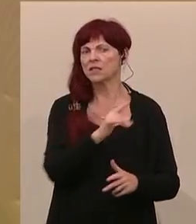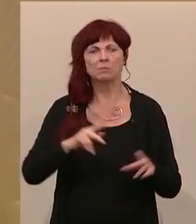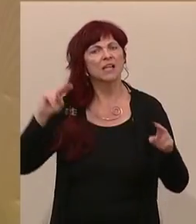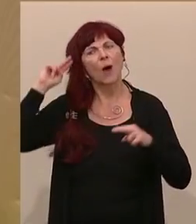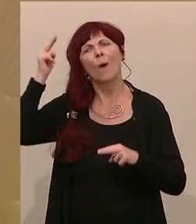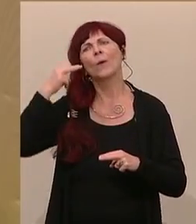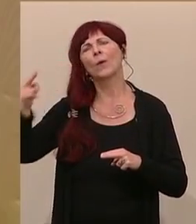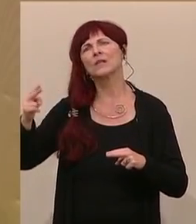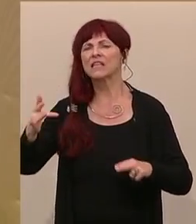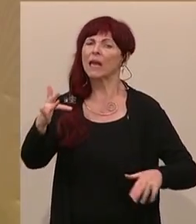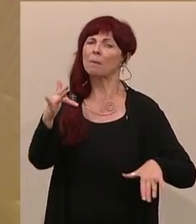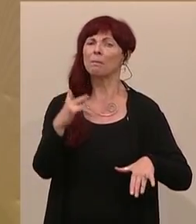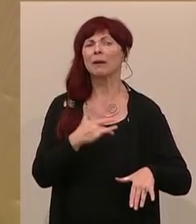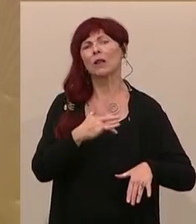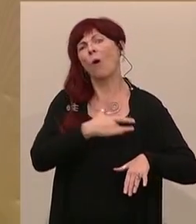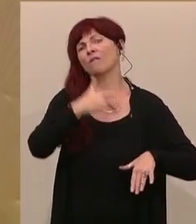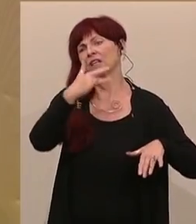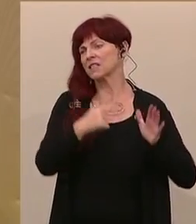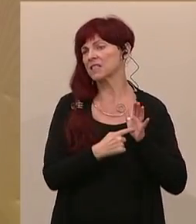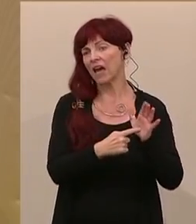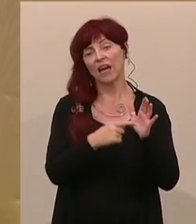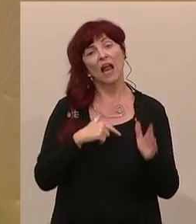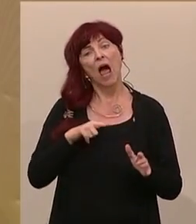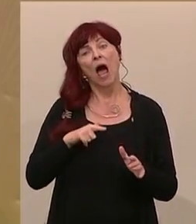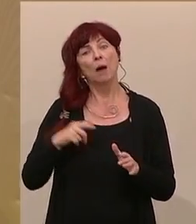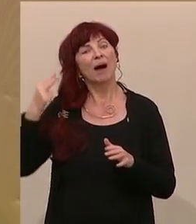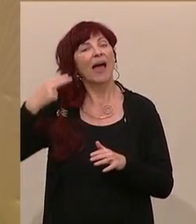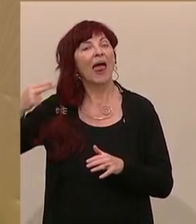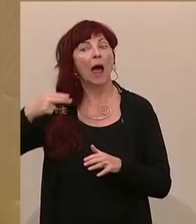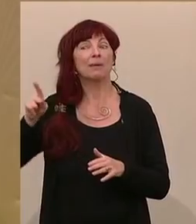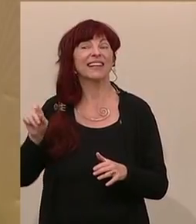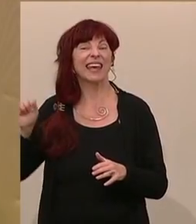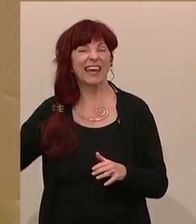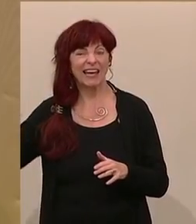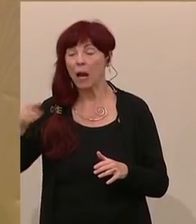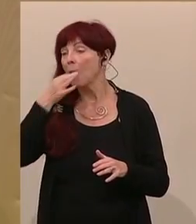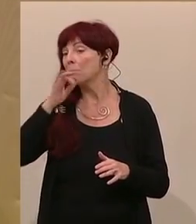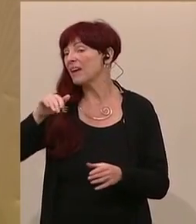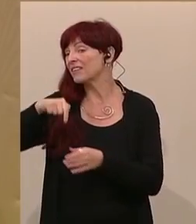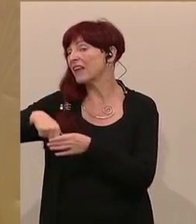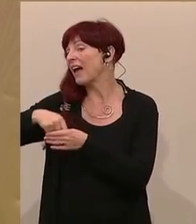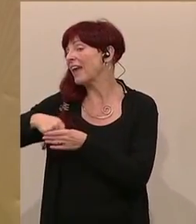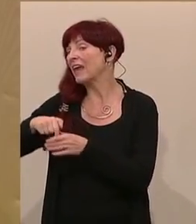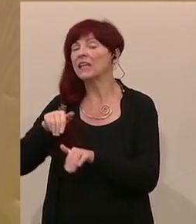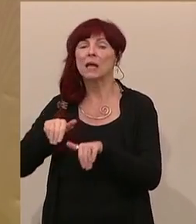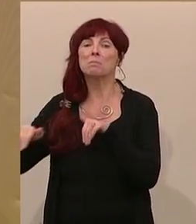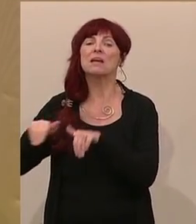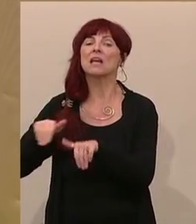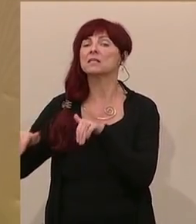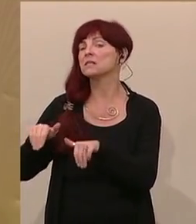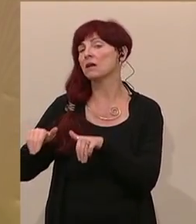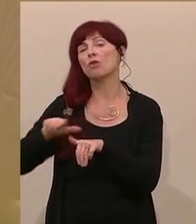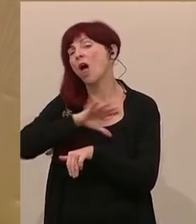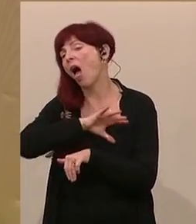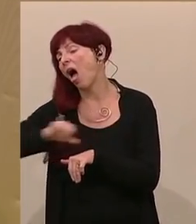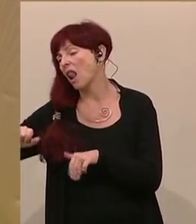werden nicht davon ablenken, dass Herbert Kickl der beste Innenminister aller Zeiten ist, dass er abschiebt, dass er die Grenzen schützt, dass